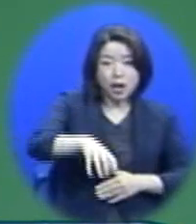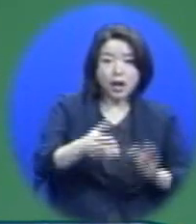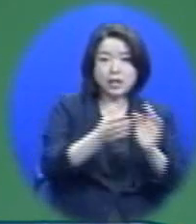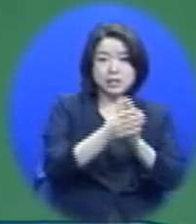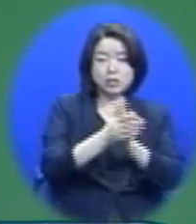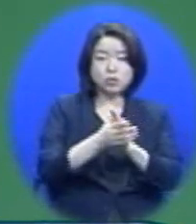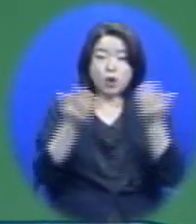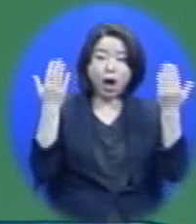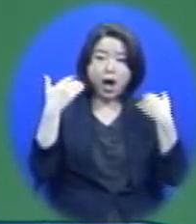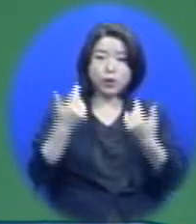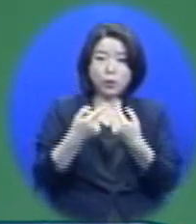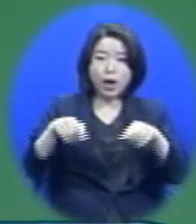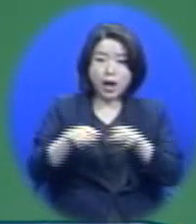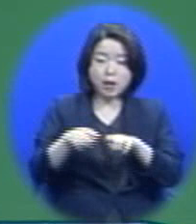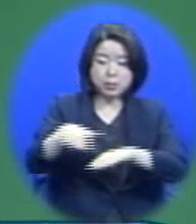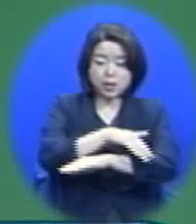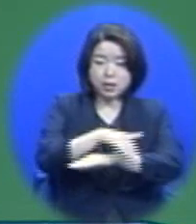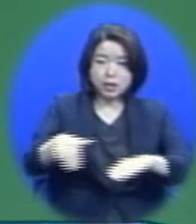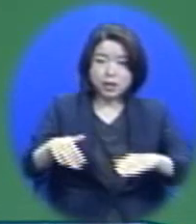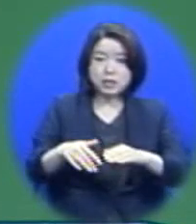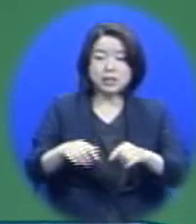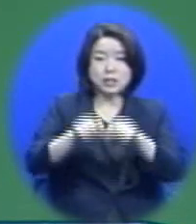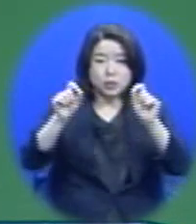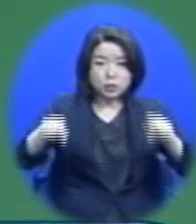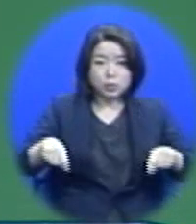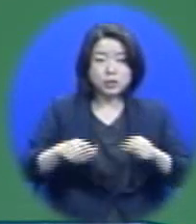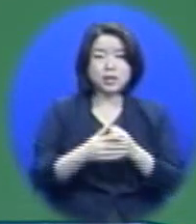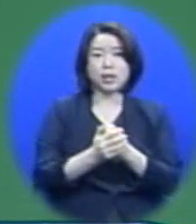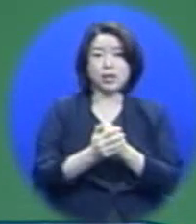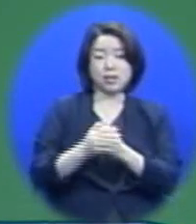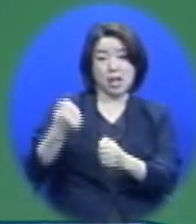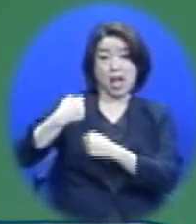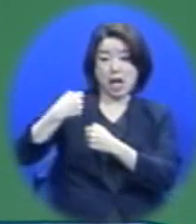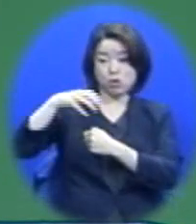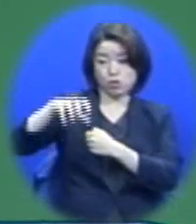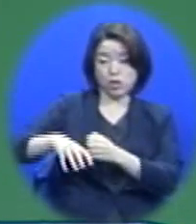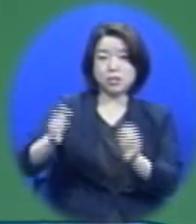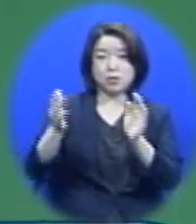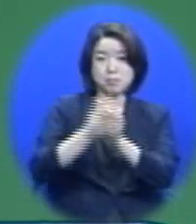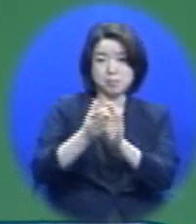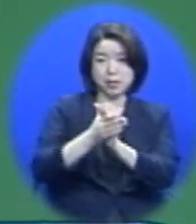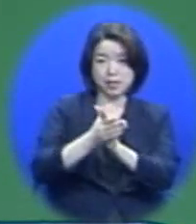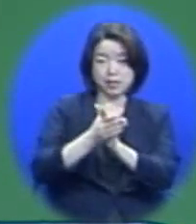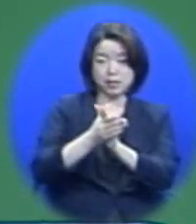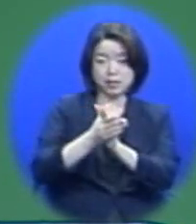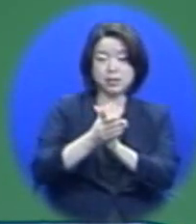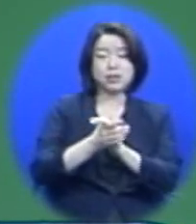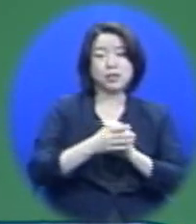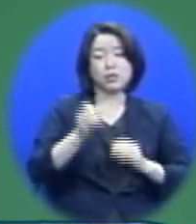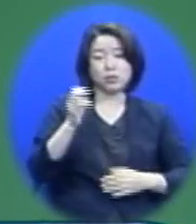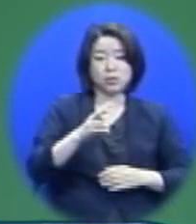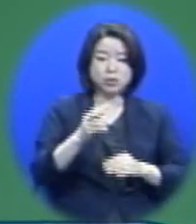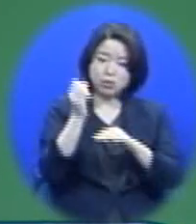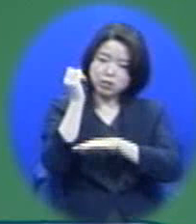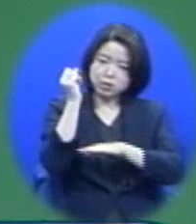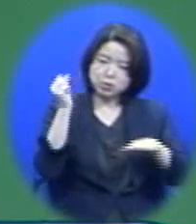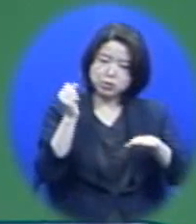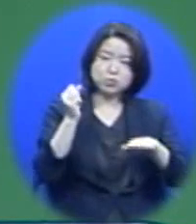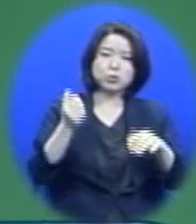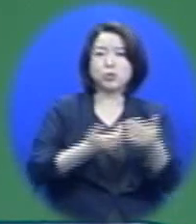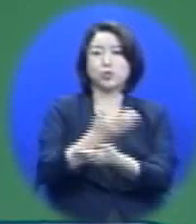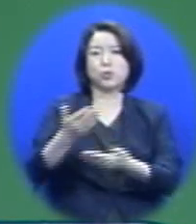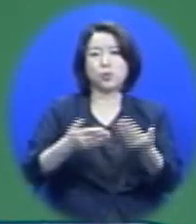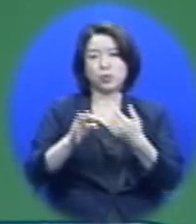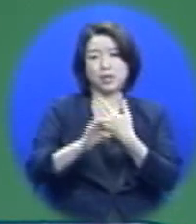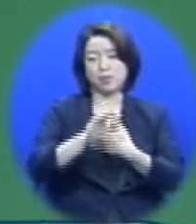학교 같이 다닌 동창, 뭐 군대에서 만났던 동기, 이런 기준으로 교제를 하면 안